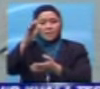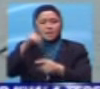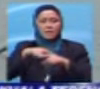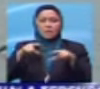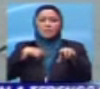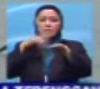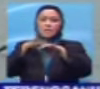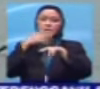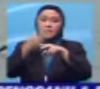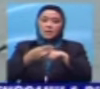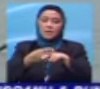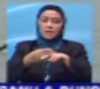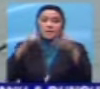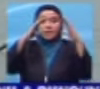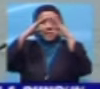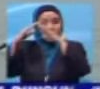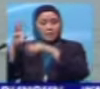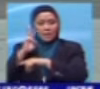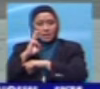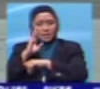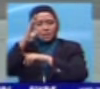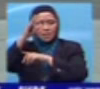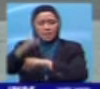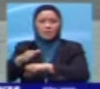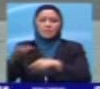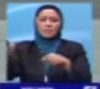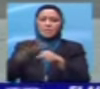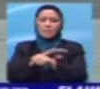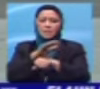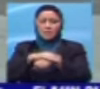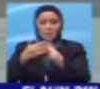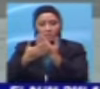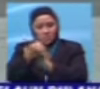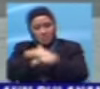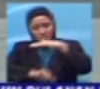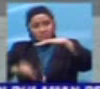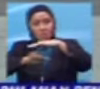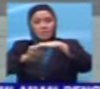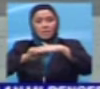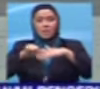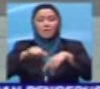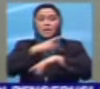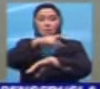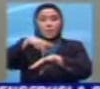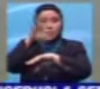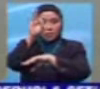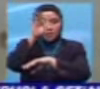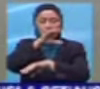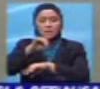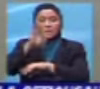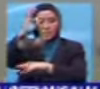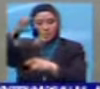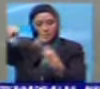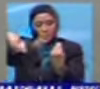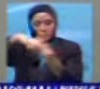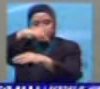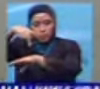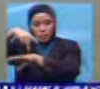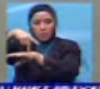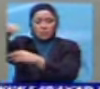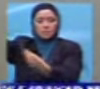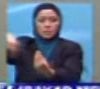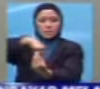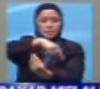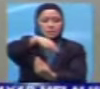air yang bakal lengkap dengan kemudahan asas di Pulau Sembilan dan 9 pulau yang mengelilinginya khusus untuk mereka yang